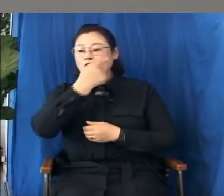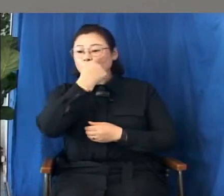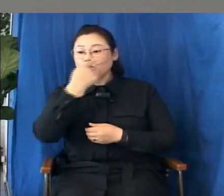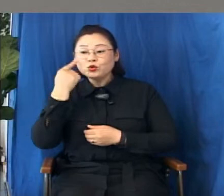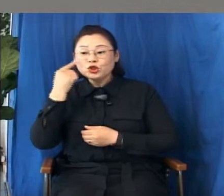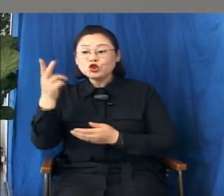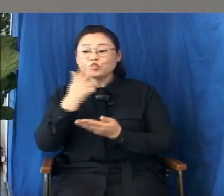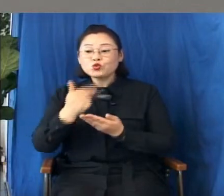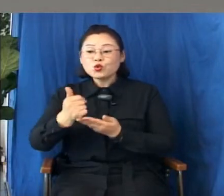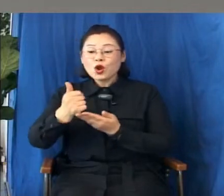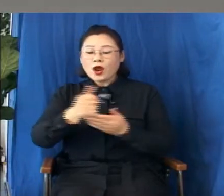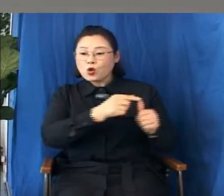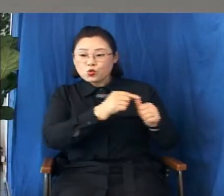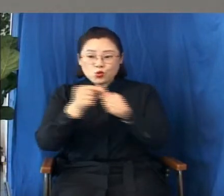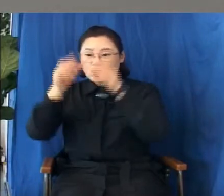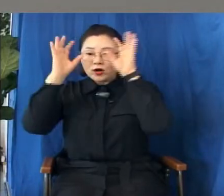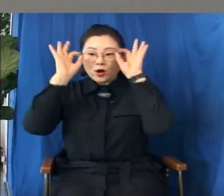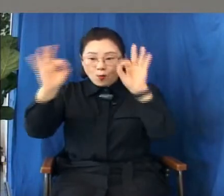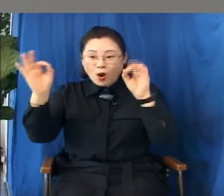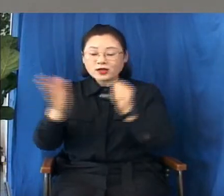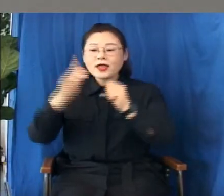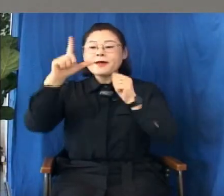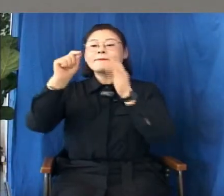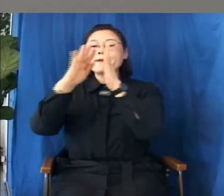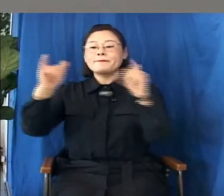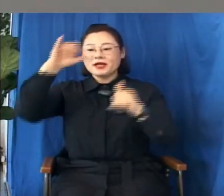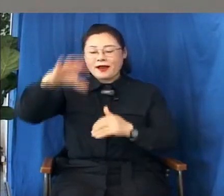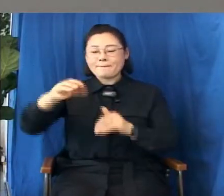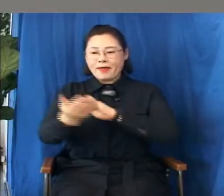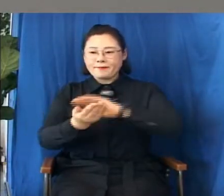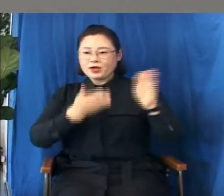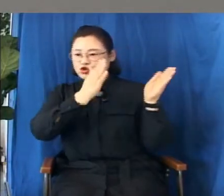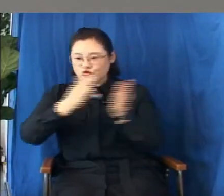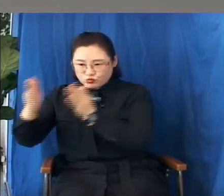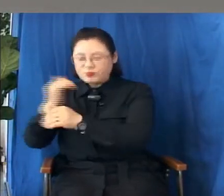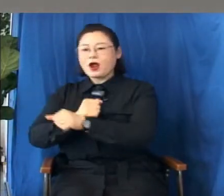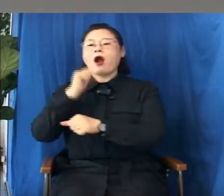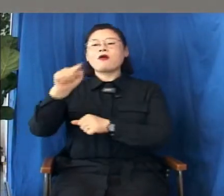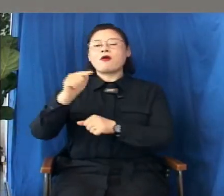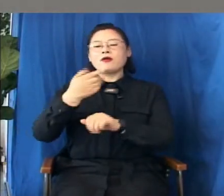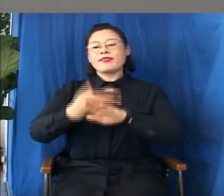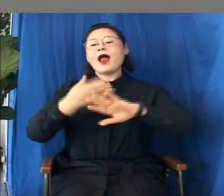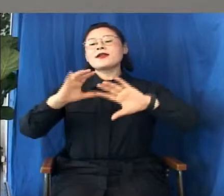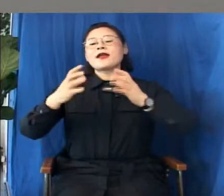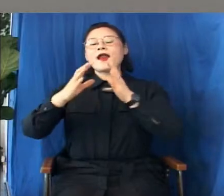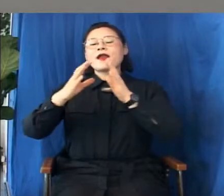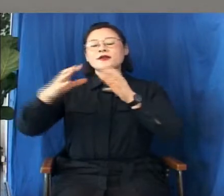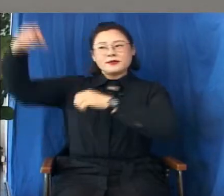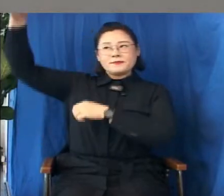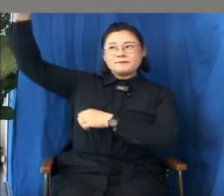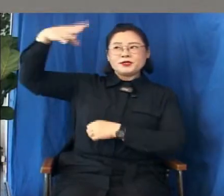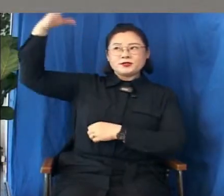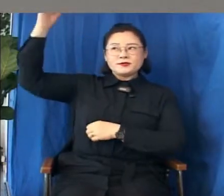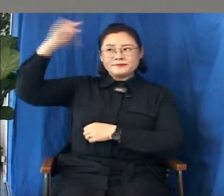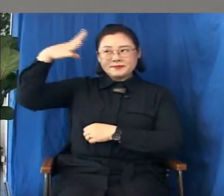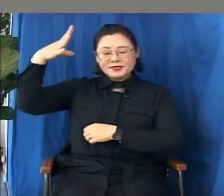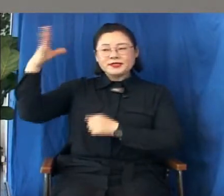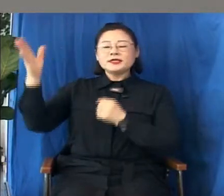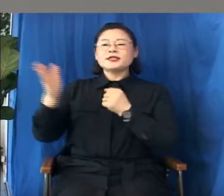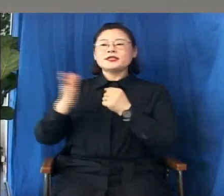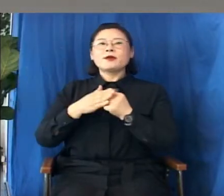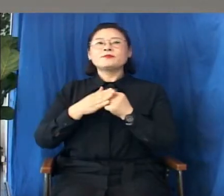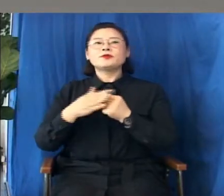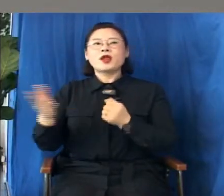구원을 보았사오니 이는 만민 앞에 예비하신 것이요 이방을 비추는 빛이요 주의 백성 이스라엘의 영광이니이다